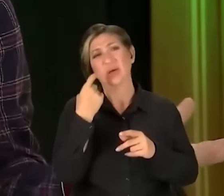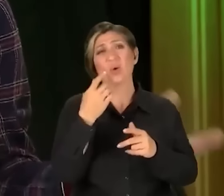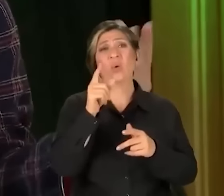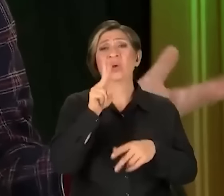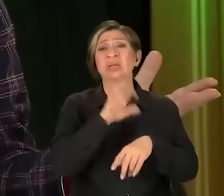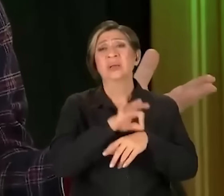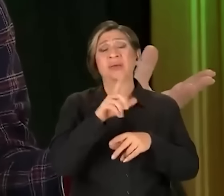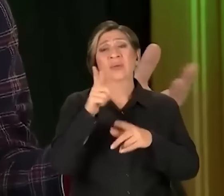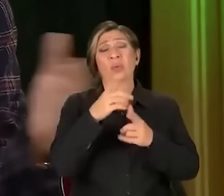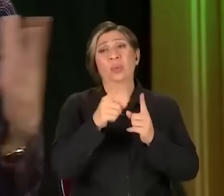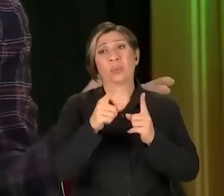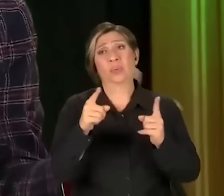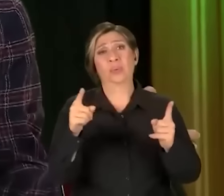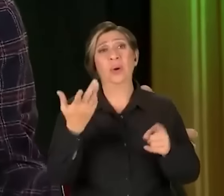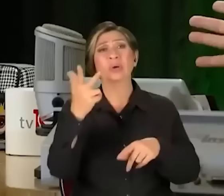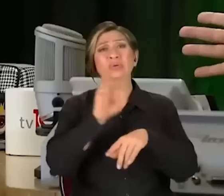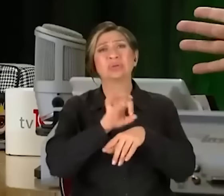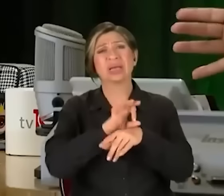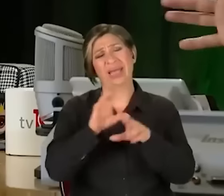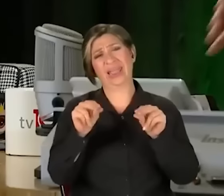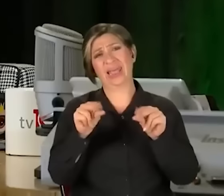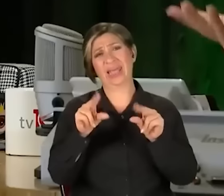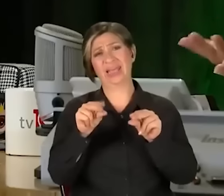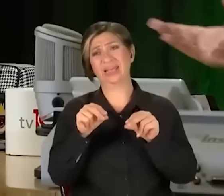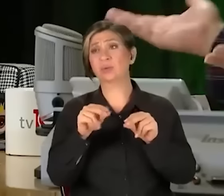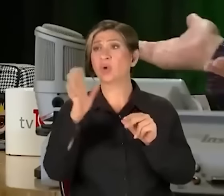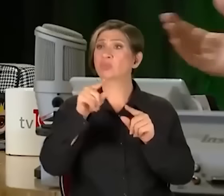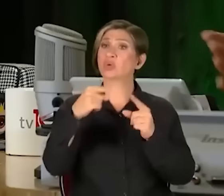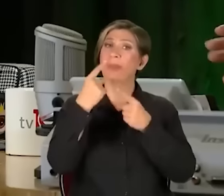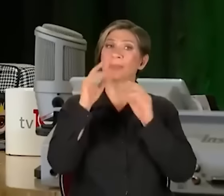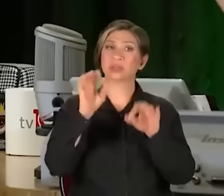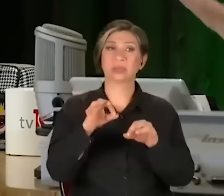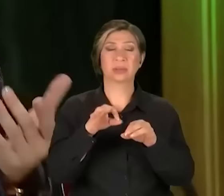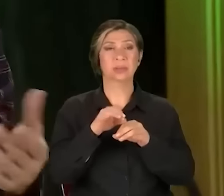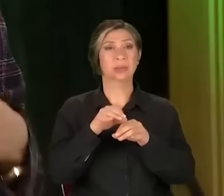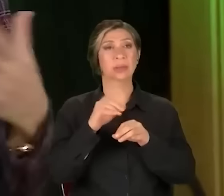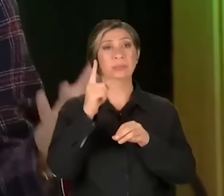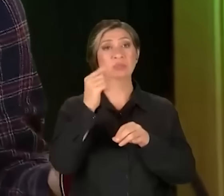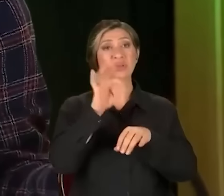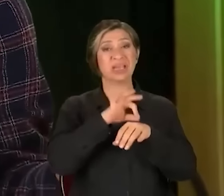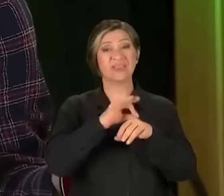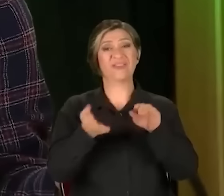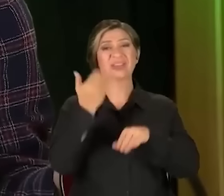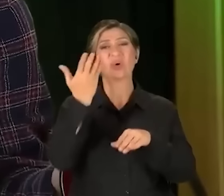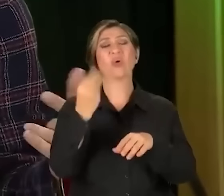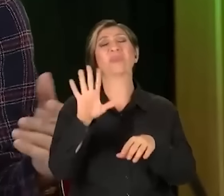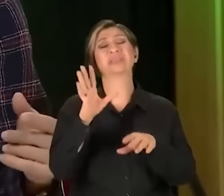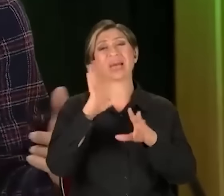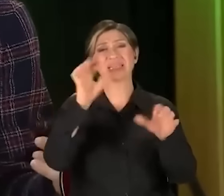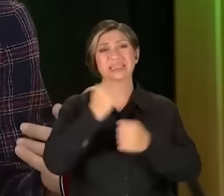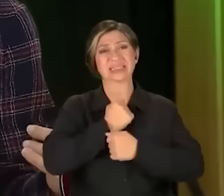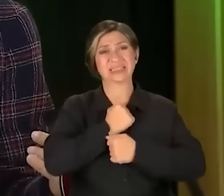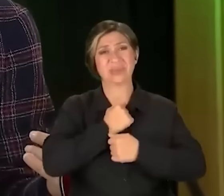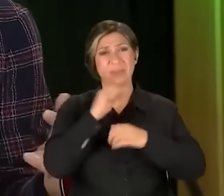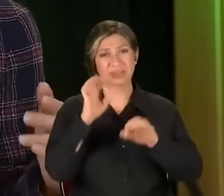Ya 12 dakikalık video çok uzun ancak 3 dakikaya insanların tahammülü var. Sonra şu çok söylendi biliyorsun işte ya 1,5 dakikadan fazla olmaz bu iş. Onu